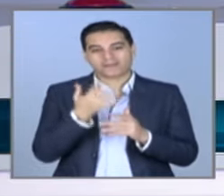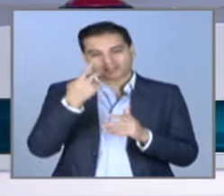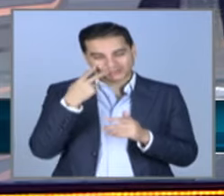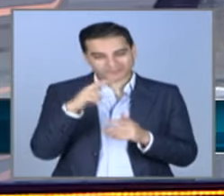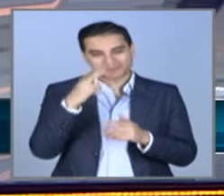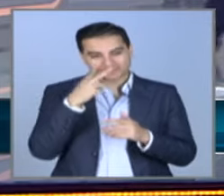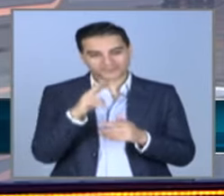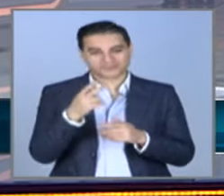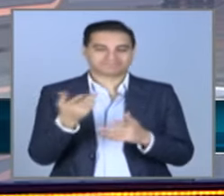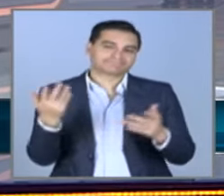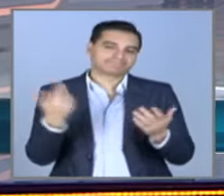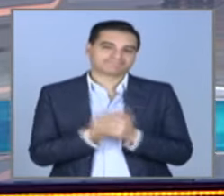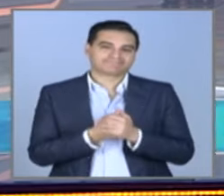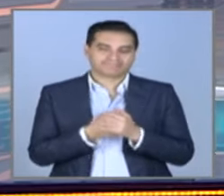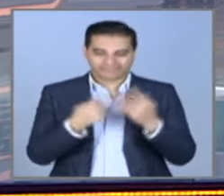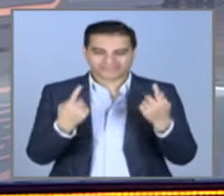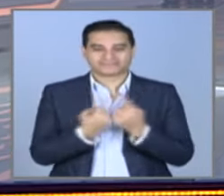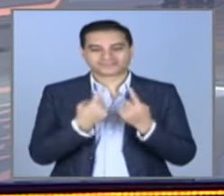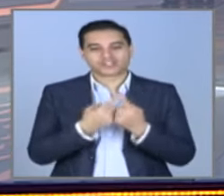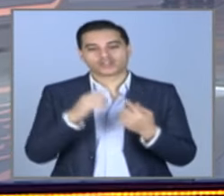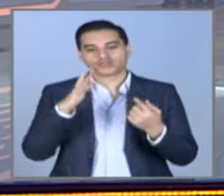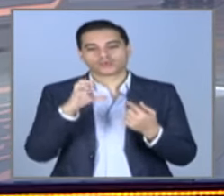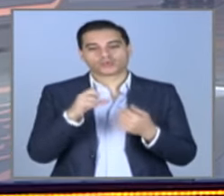وكل مرة نتفرج عليه نضحك. اتفضل يا شروق.